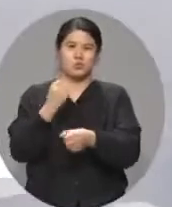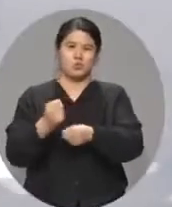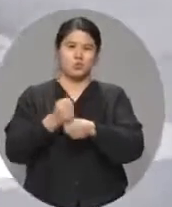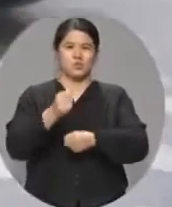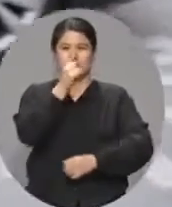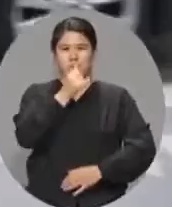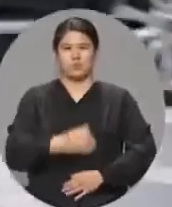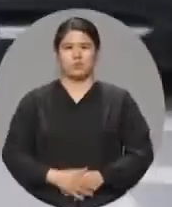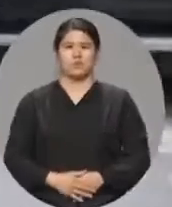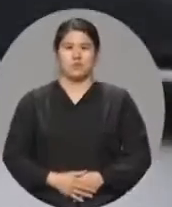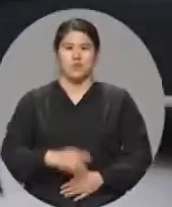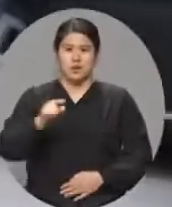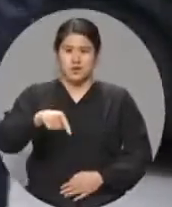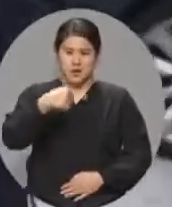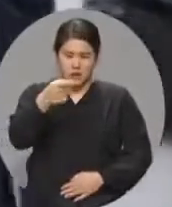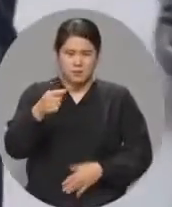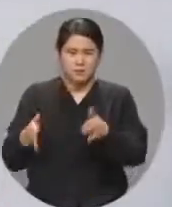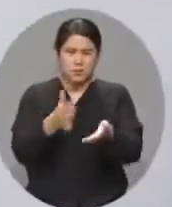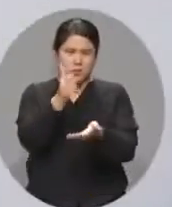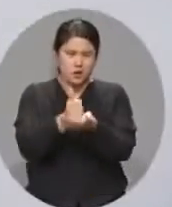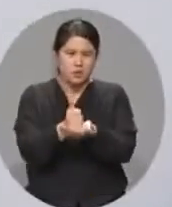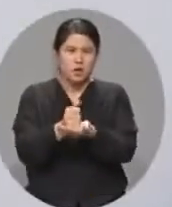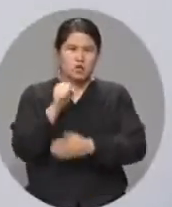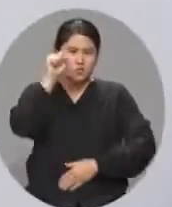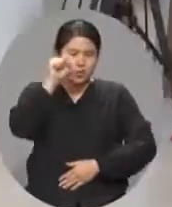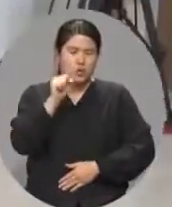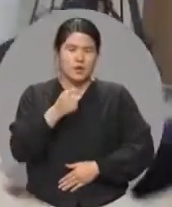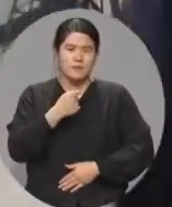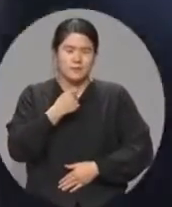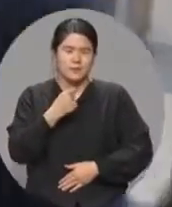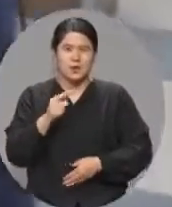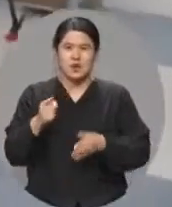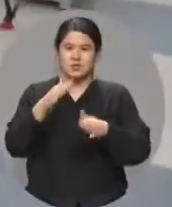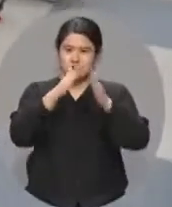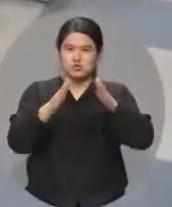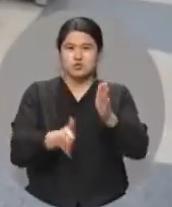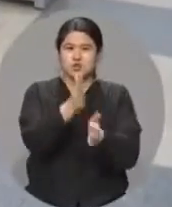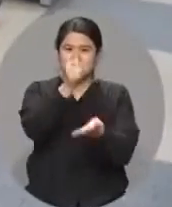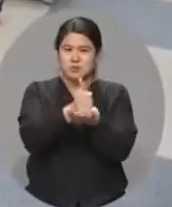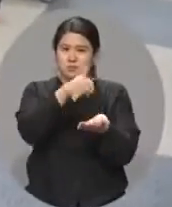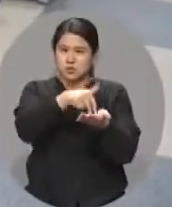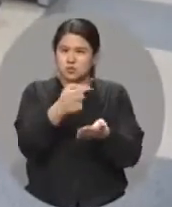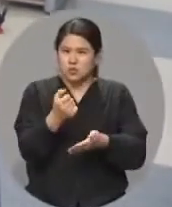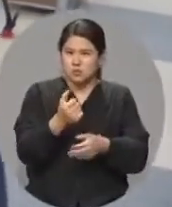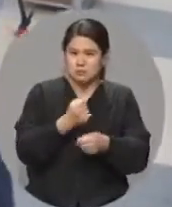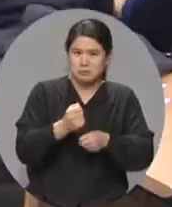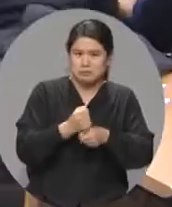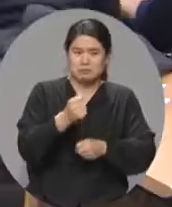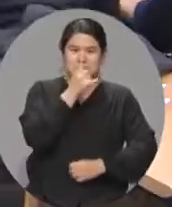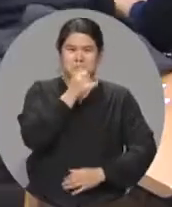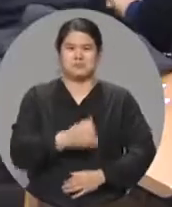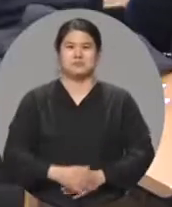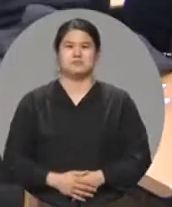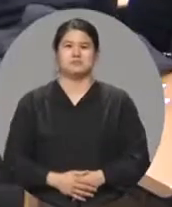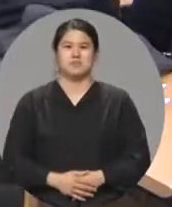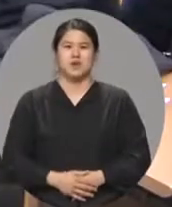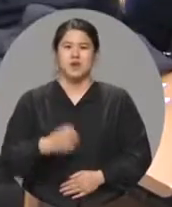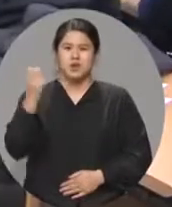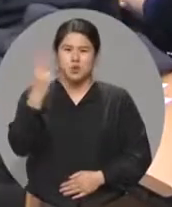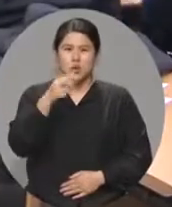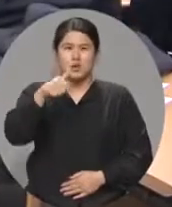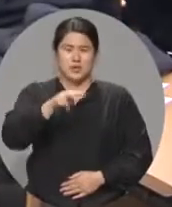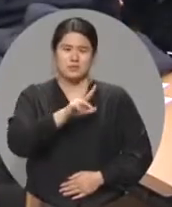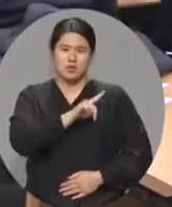했어요. 차기 도지사 잠재 후보군으로 분류됐던 김승수 전주시장 측도 난처하긴 마찬가지. 더구나